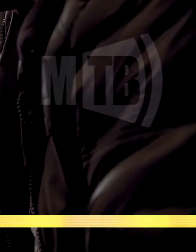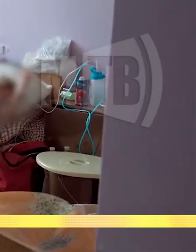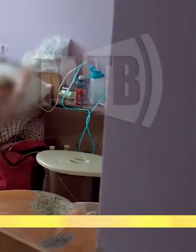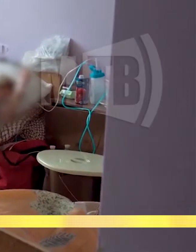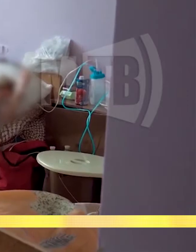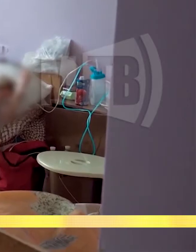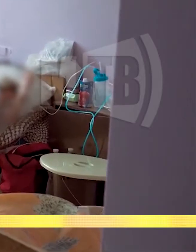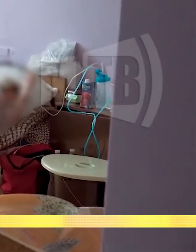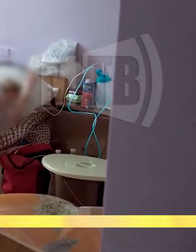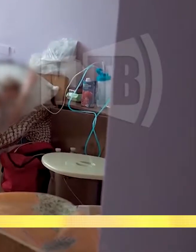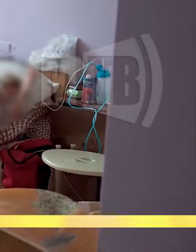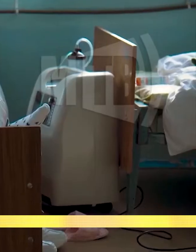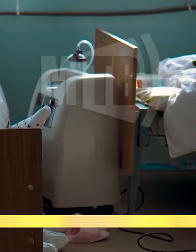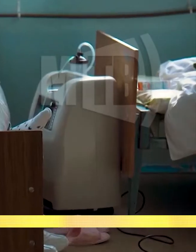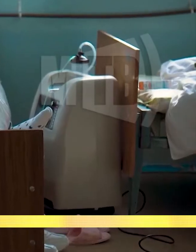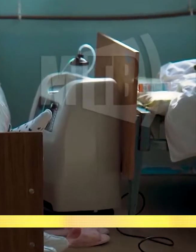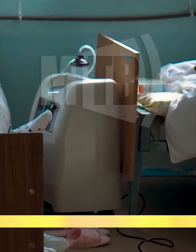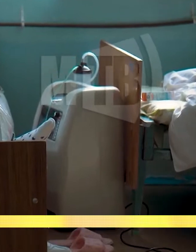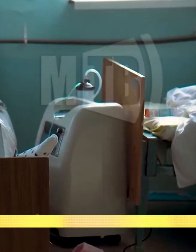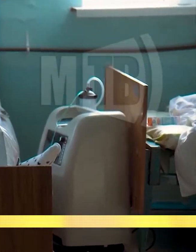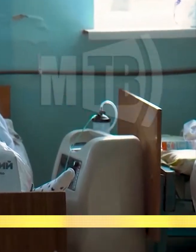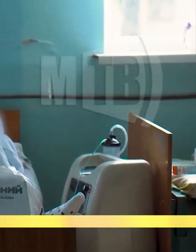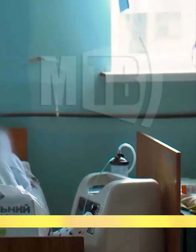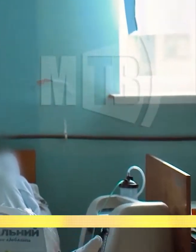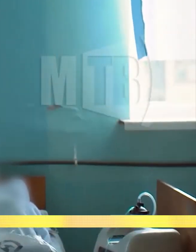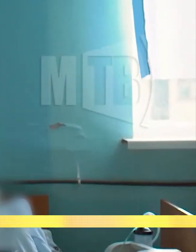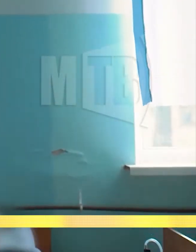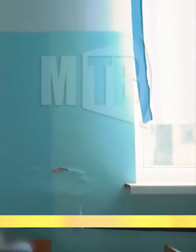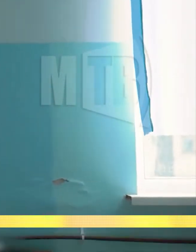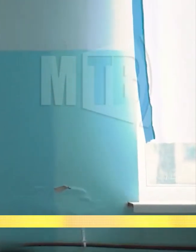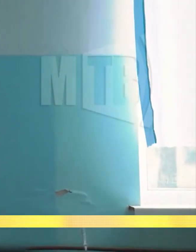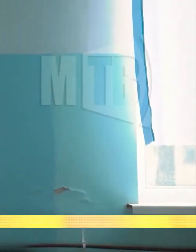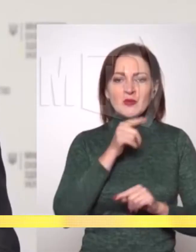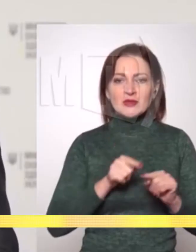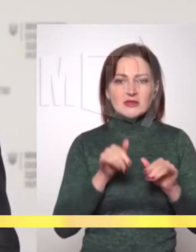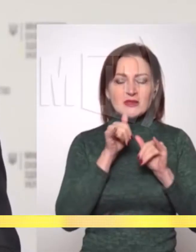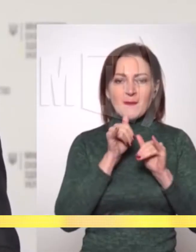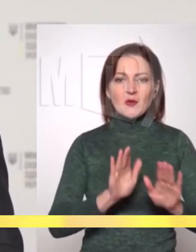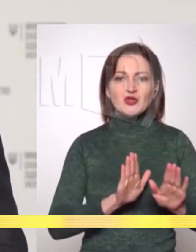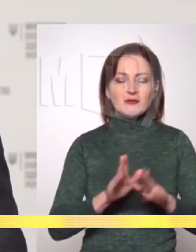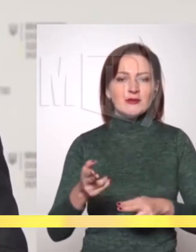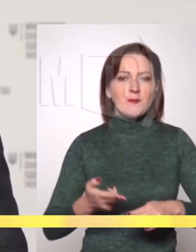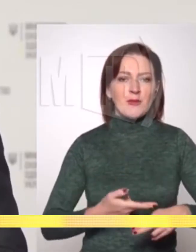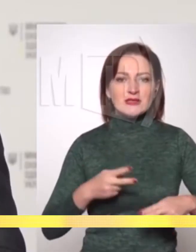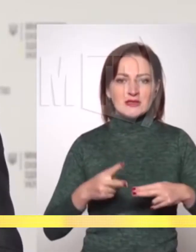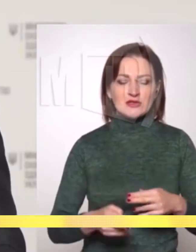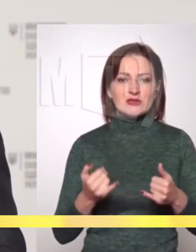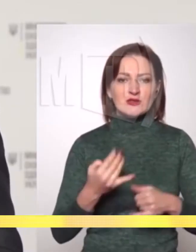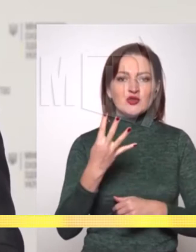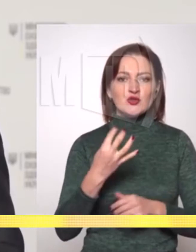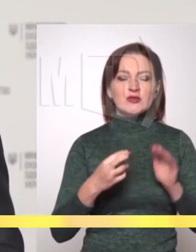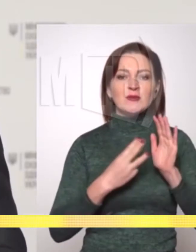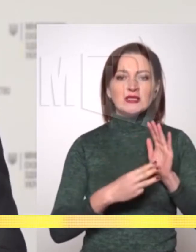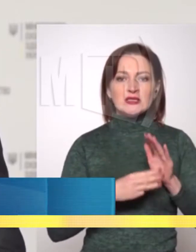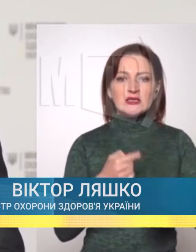країни є необхідність збільшити кількість лікарень, що готові приймати хворих на COVID-19. Зараз у 480